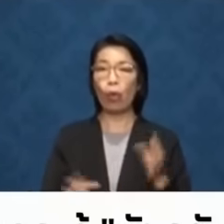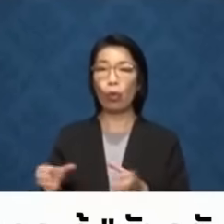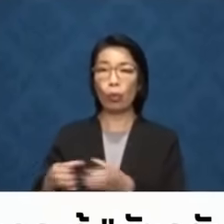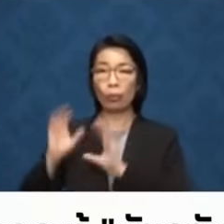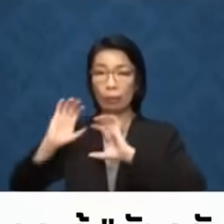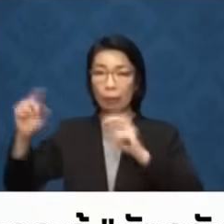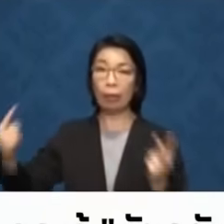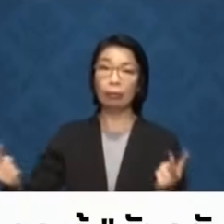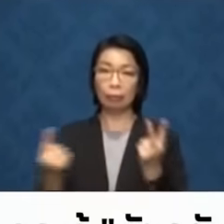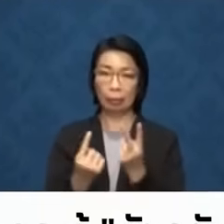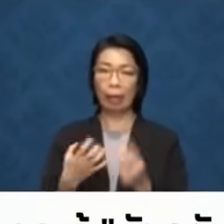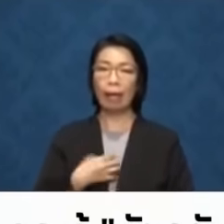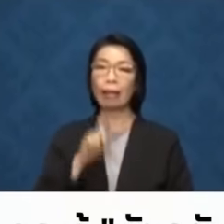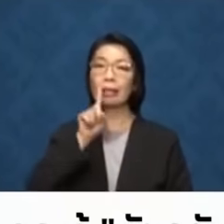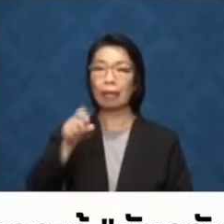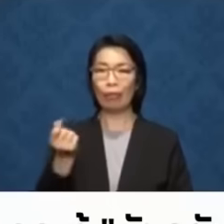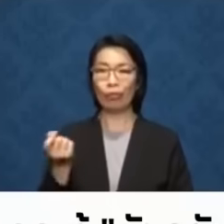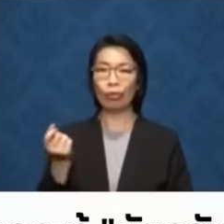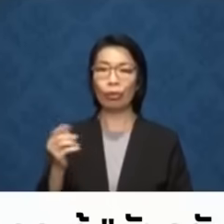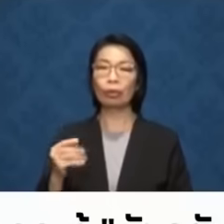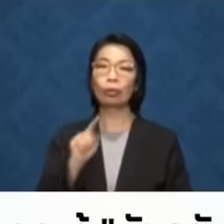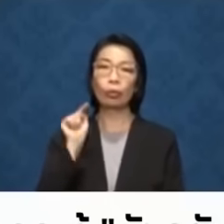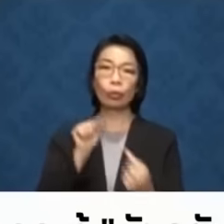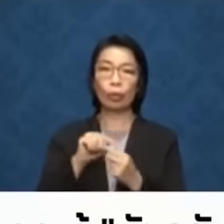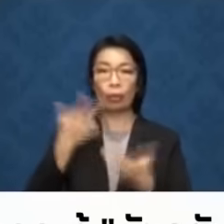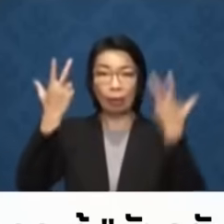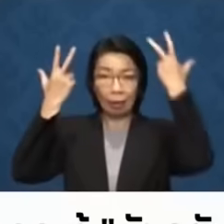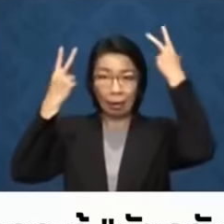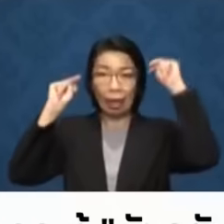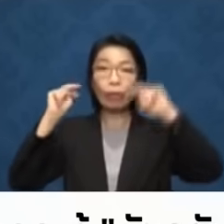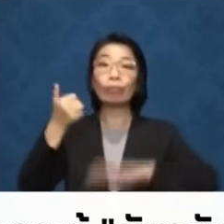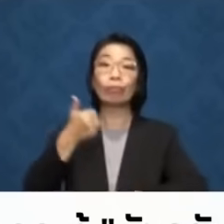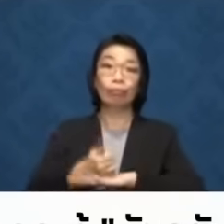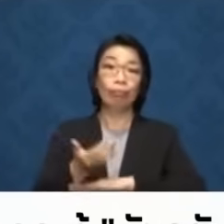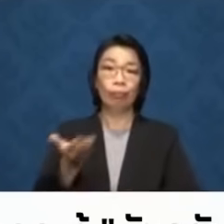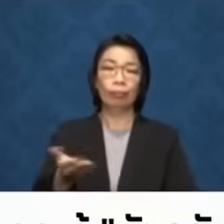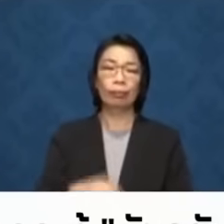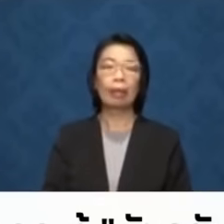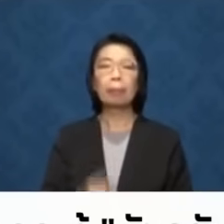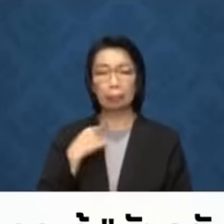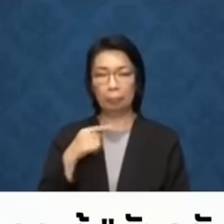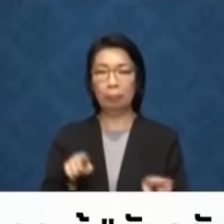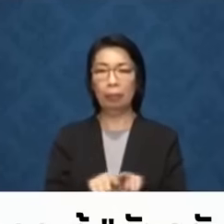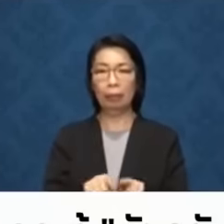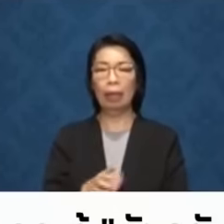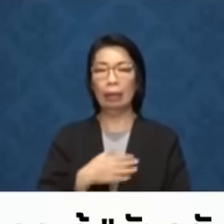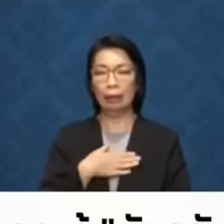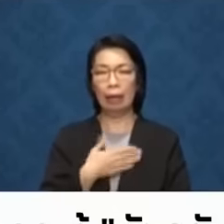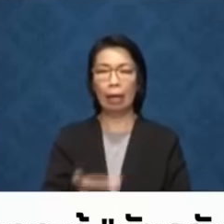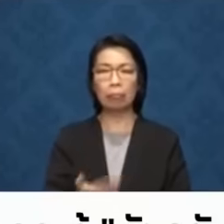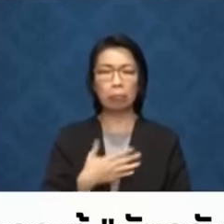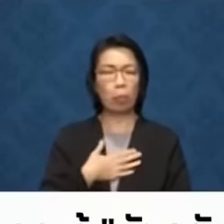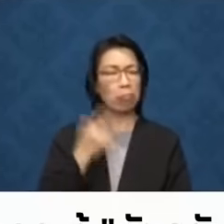กตอบกระทู้ถามฮะมันก็วุ่นวายอีกท่านผู้ชมเพราะต่างคนก็ต่างประท้วงเดี๋ยวไปดูบรรยากาศกันก่อนแล้วเดี๋ยวผมกลับมาสรุปให้อีก